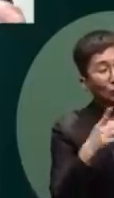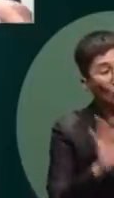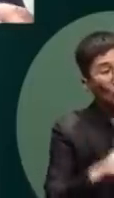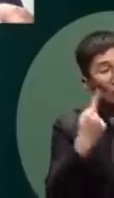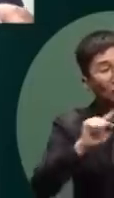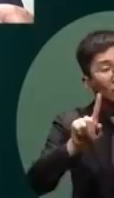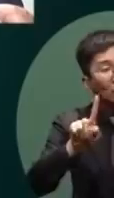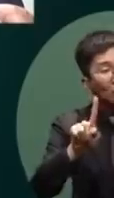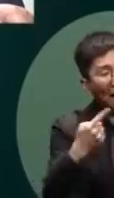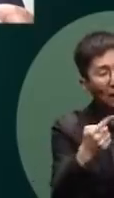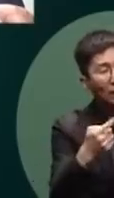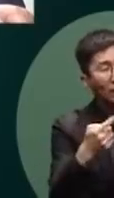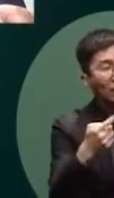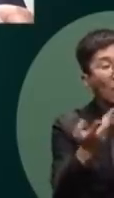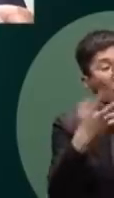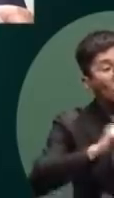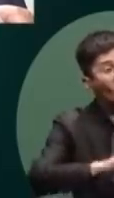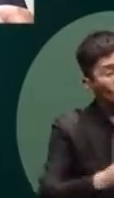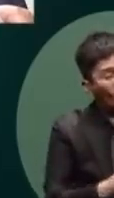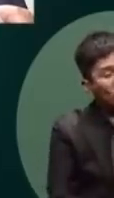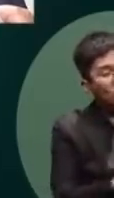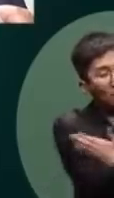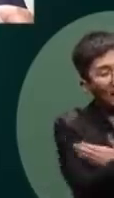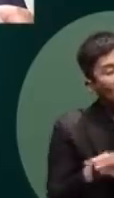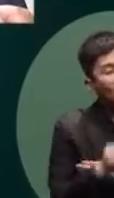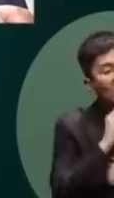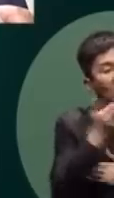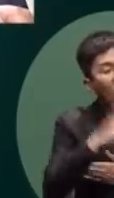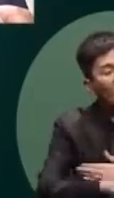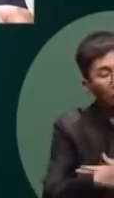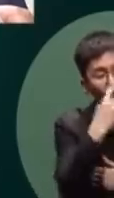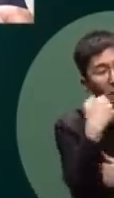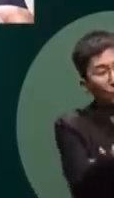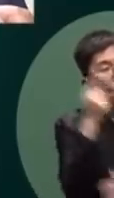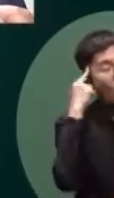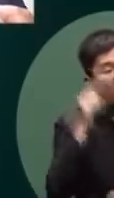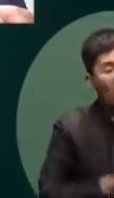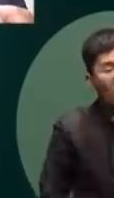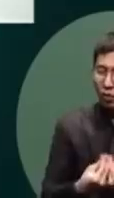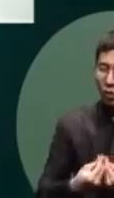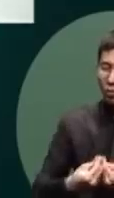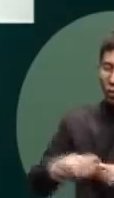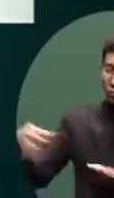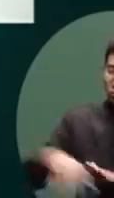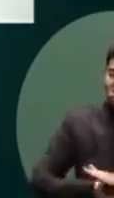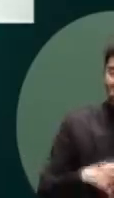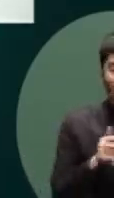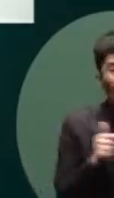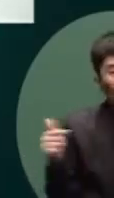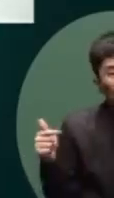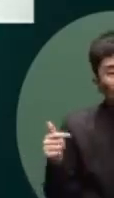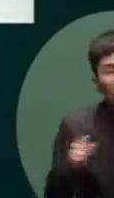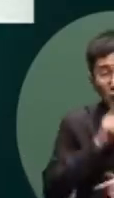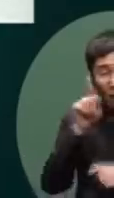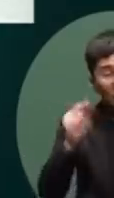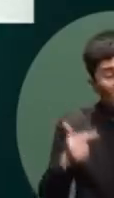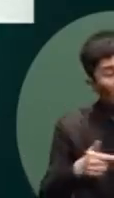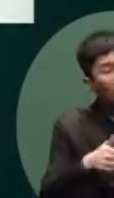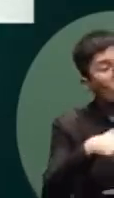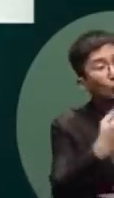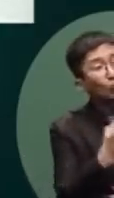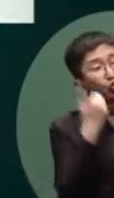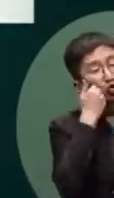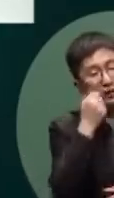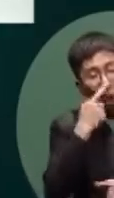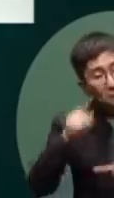알면서도 기소 안 하고 봐줬냐 말이죠. 나중에 2016년인가에 결국은 다 구속돼서 아니 불법 대출이요. 조은영한테 커피는 왜 사주셨어요?